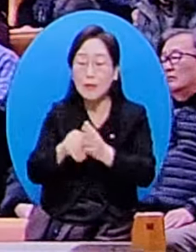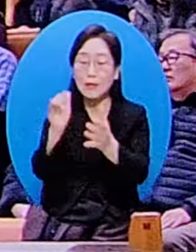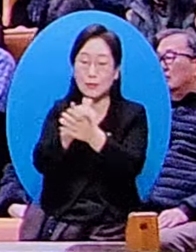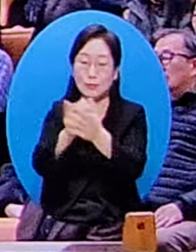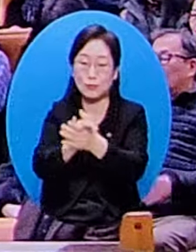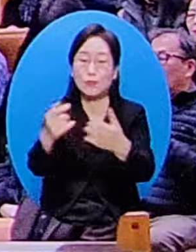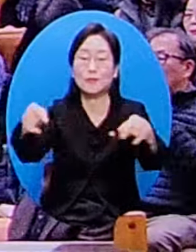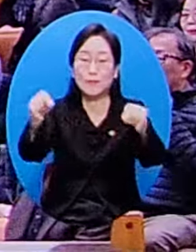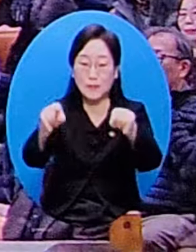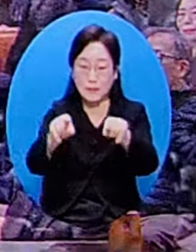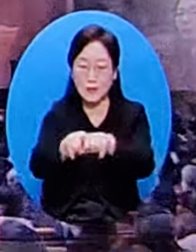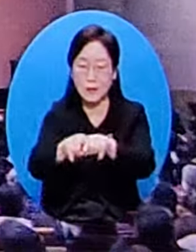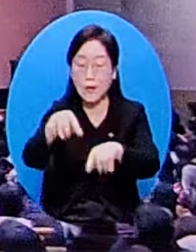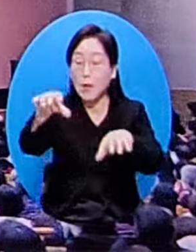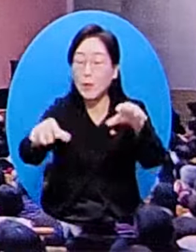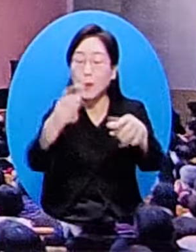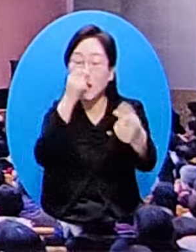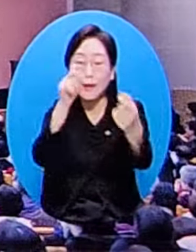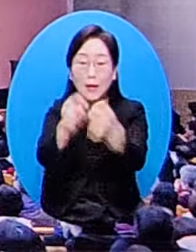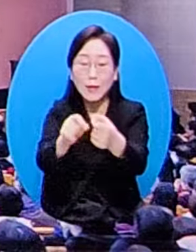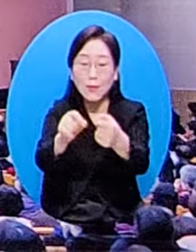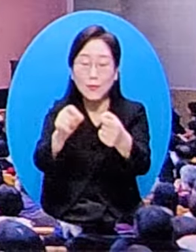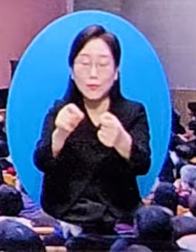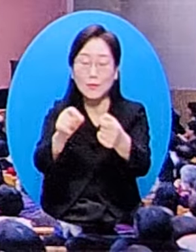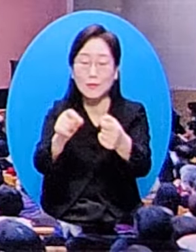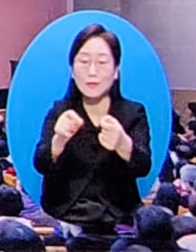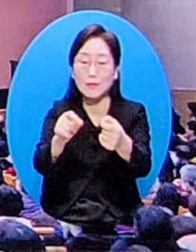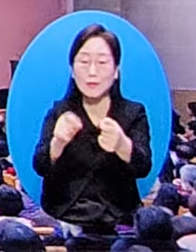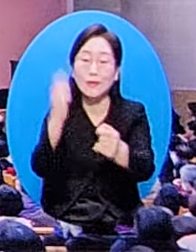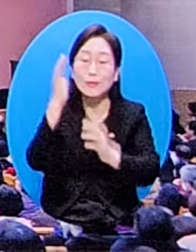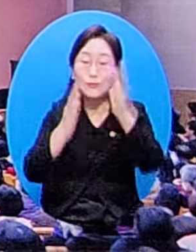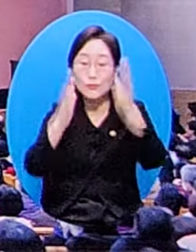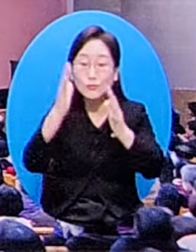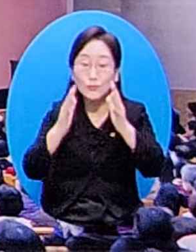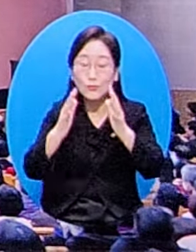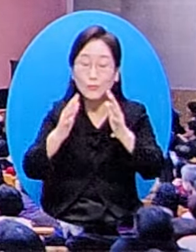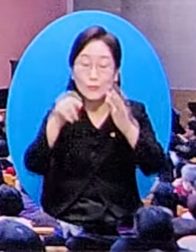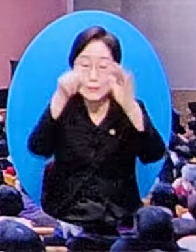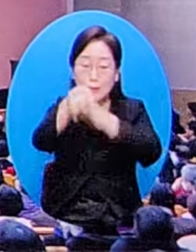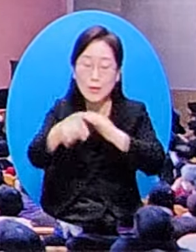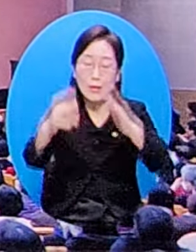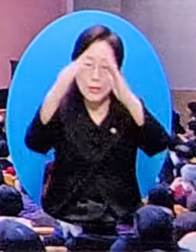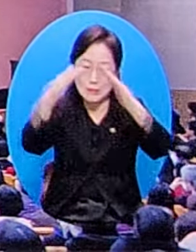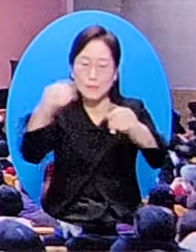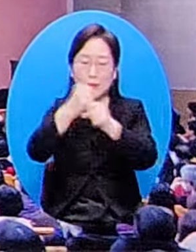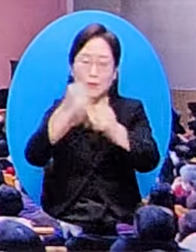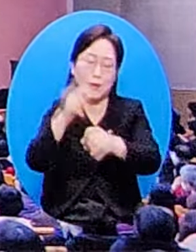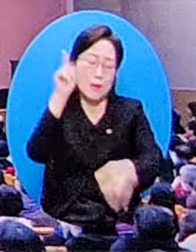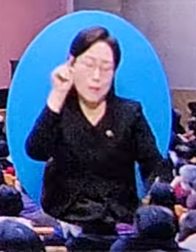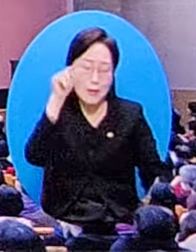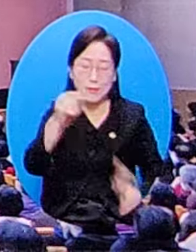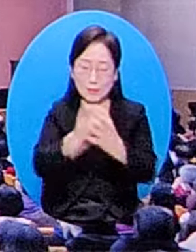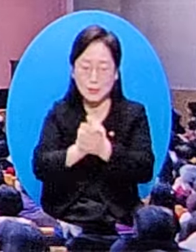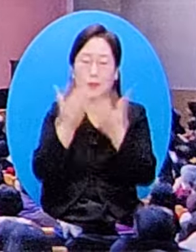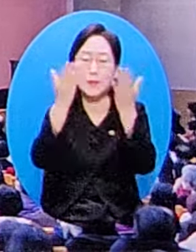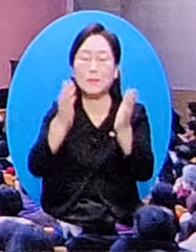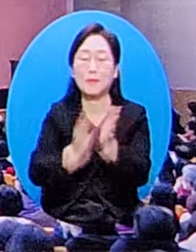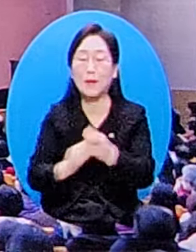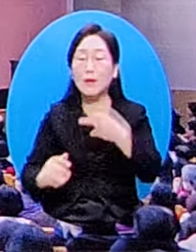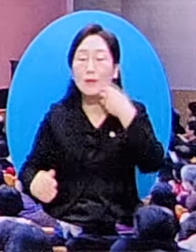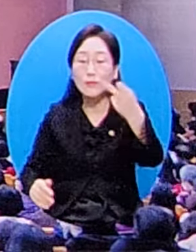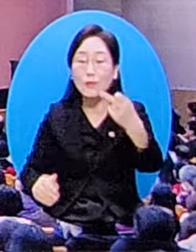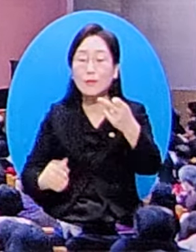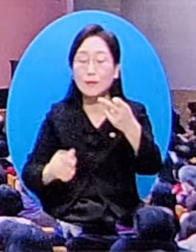같이 동네 가까운 그 숲속에 운막을 만들어서 매일 가서 기도도 했습니다. 12살